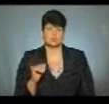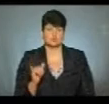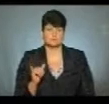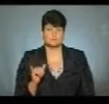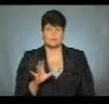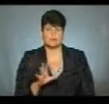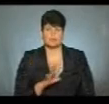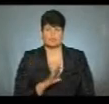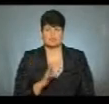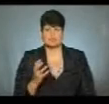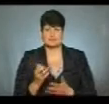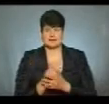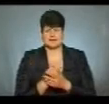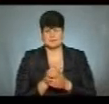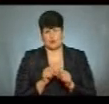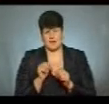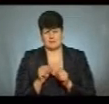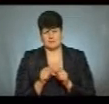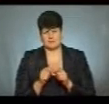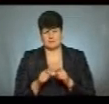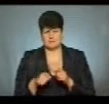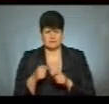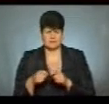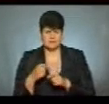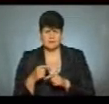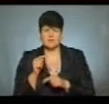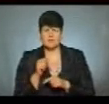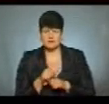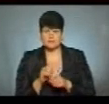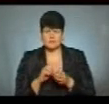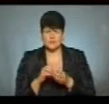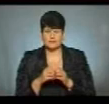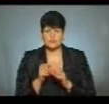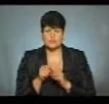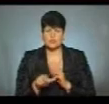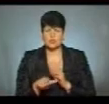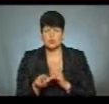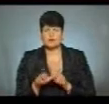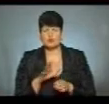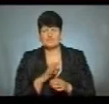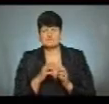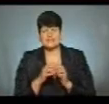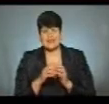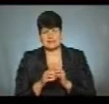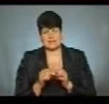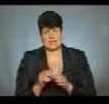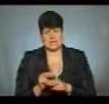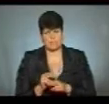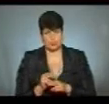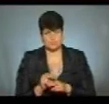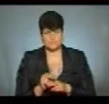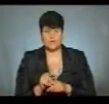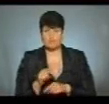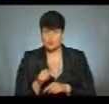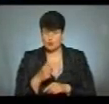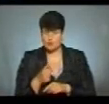були виявлені деякі недоліки на тих дорогах, на яких відбувався середній поточний ремонт. В цьому